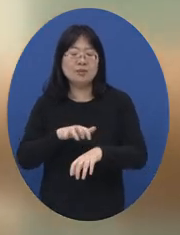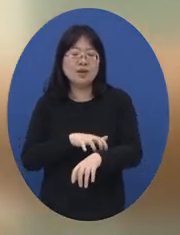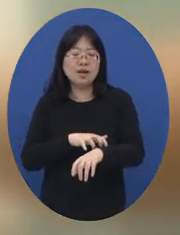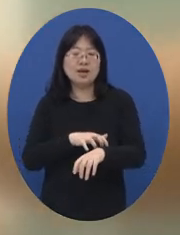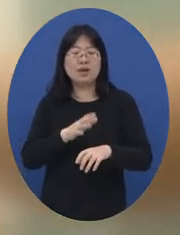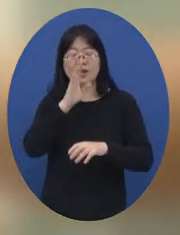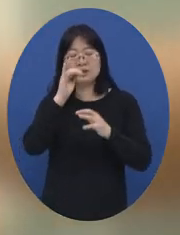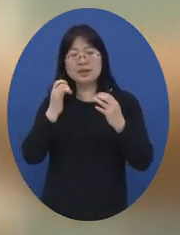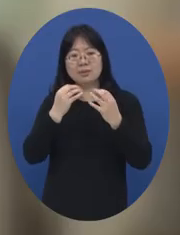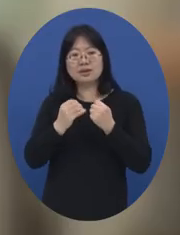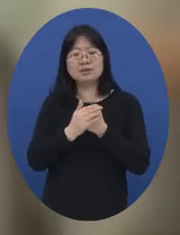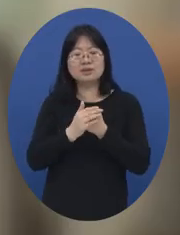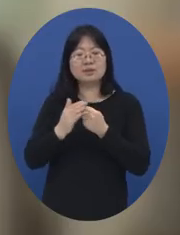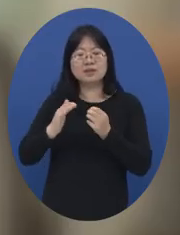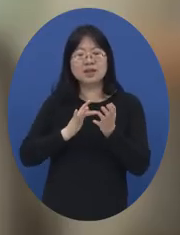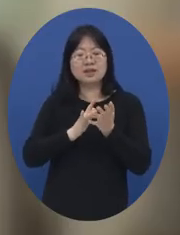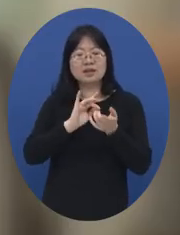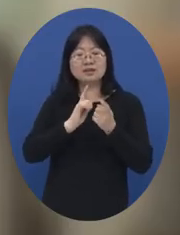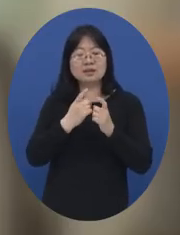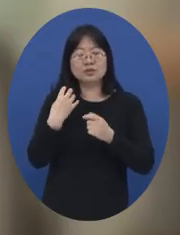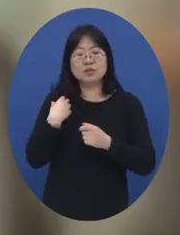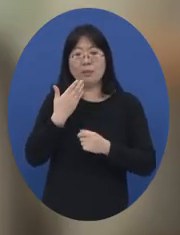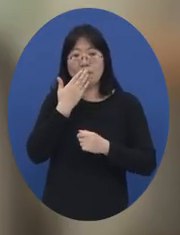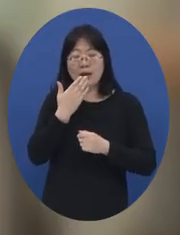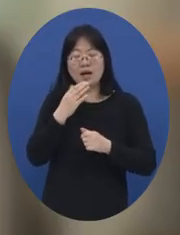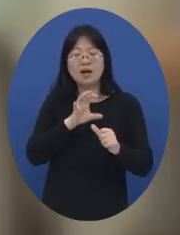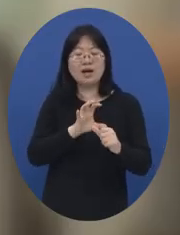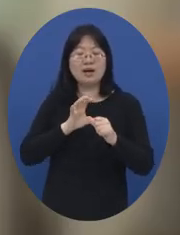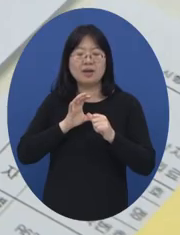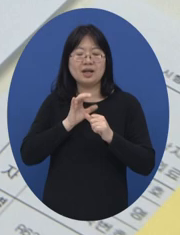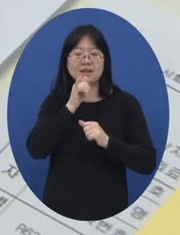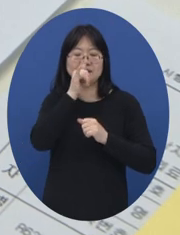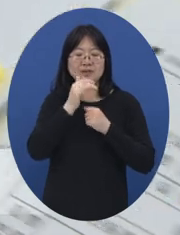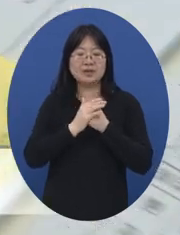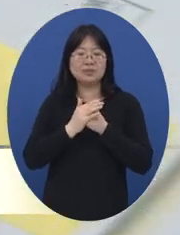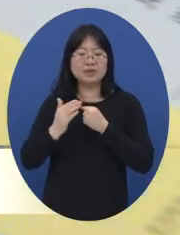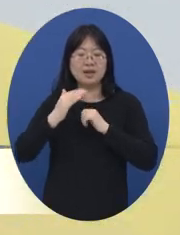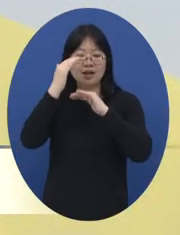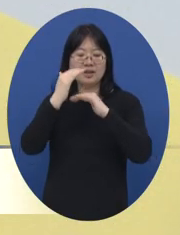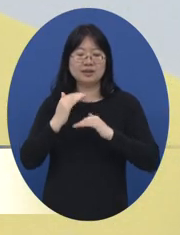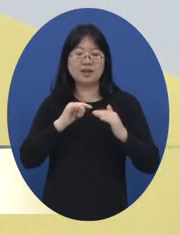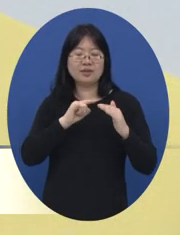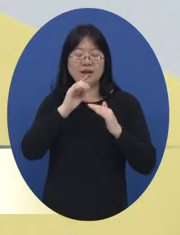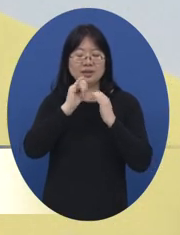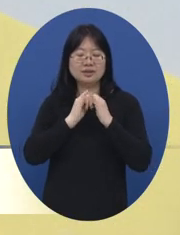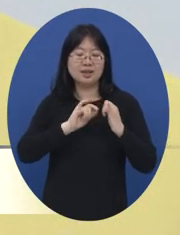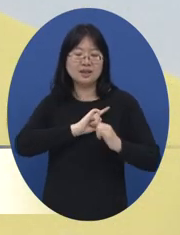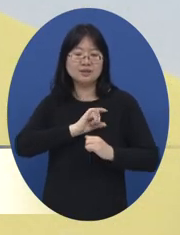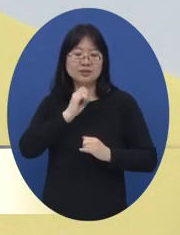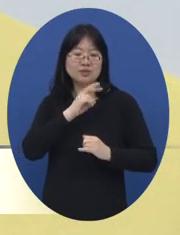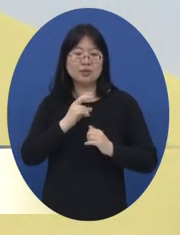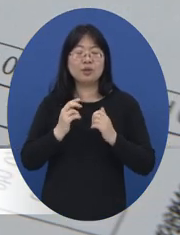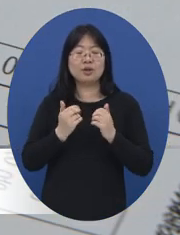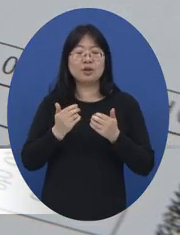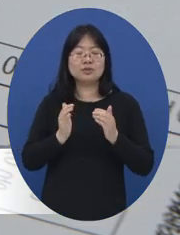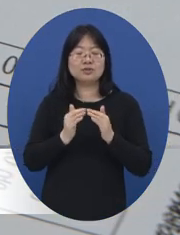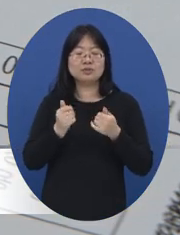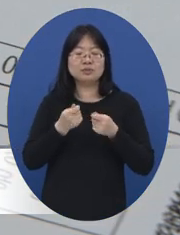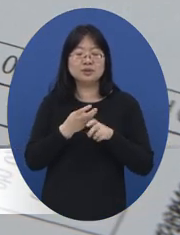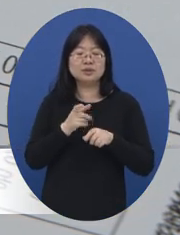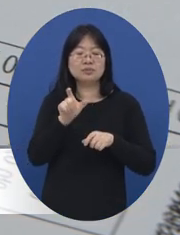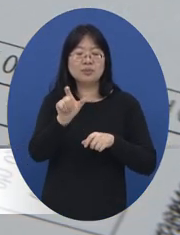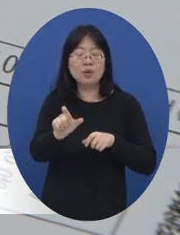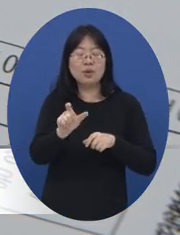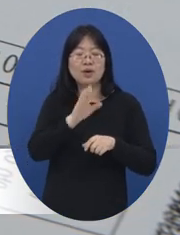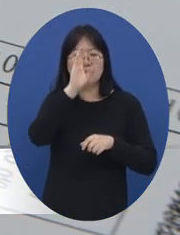많은 요양원 특성상 약을 대리 수령할 수 있다는 점을 악용한 겁니다 이 과정에서 환자의 이름이나 주민등록번호 질병 기록